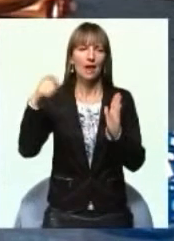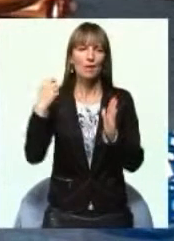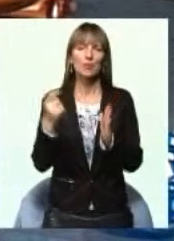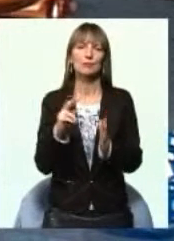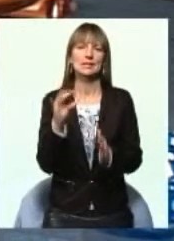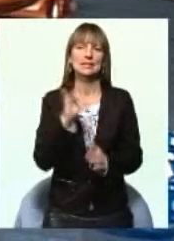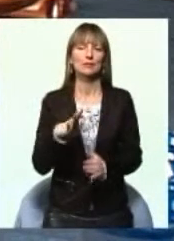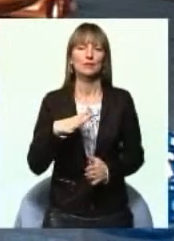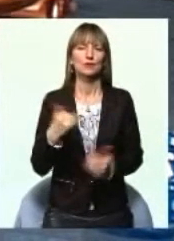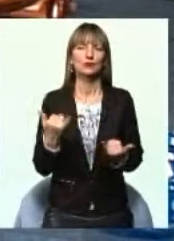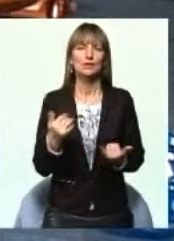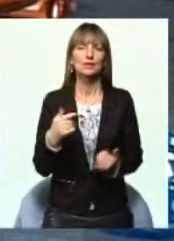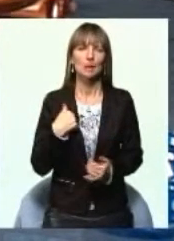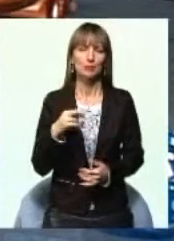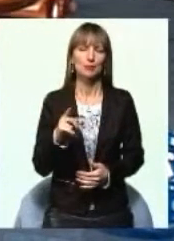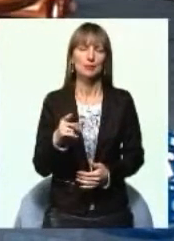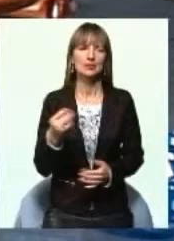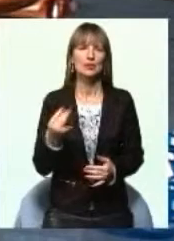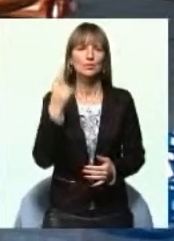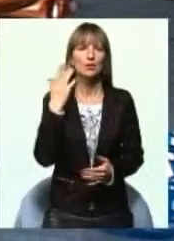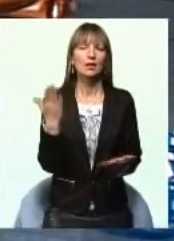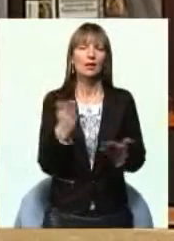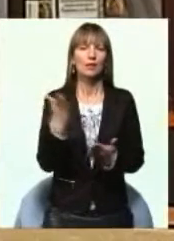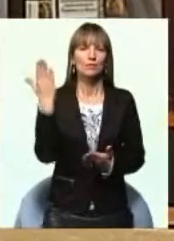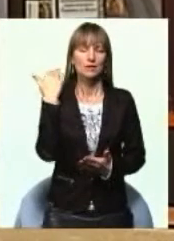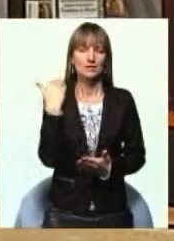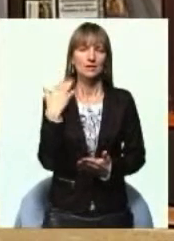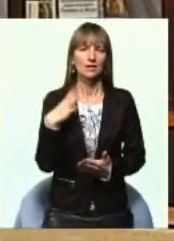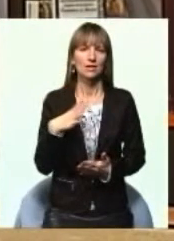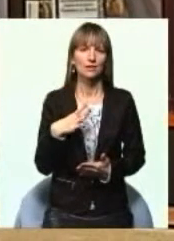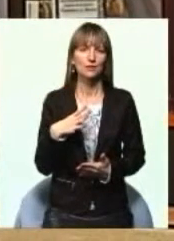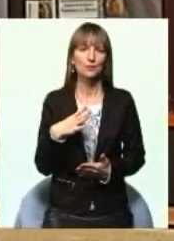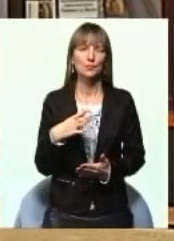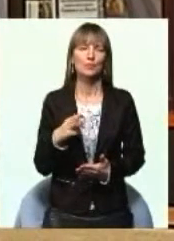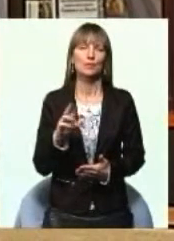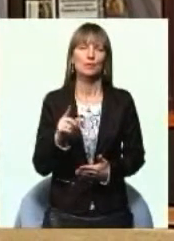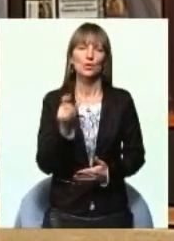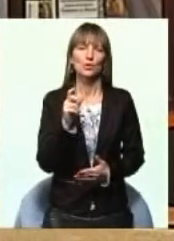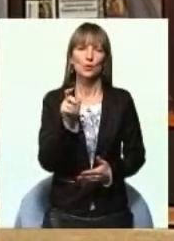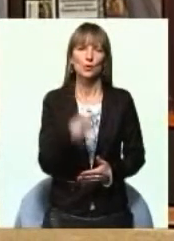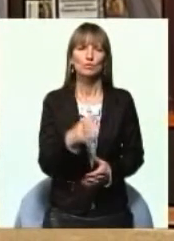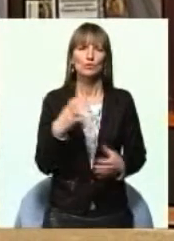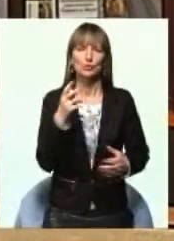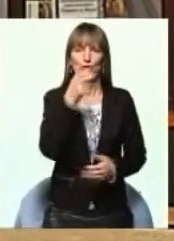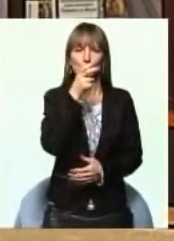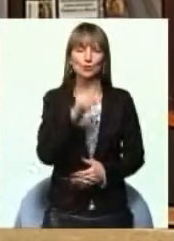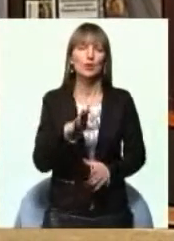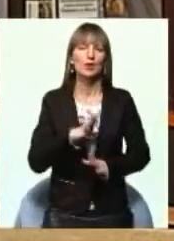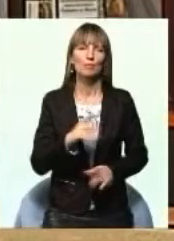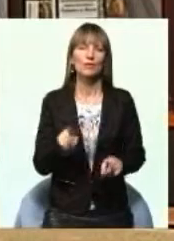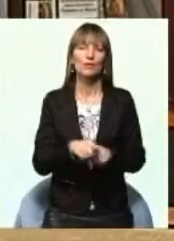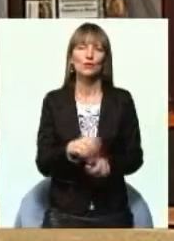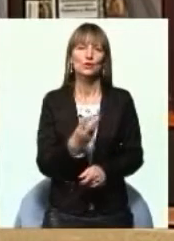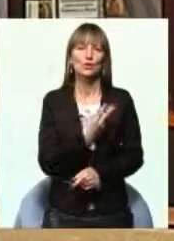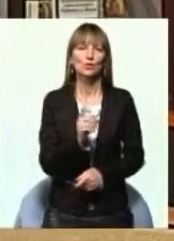зараз? І чи нам би було цікаво дізнаватися ту історію, яка була тоді? Ну, я думаю, було б скучно людям, не було б такого мотиву, щоб